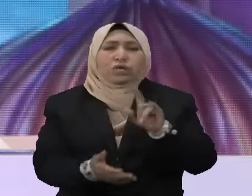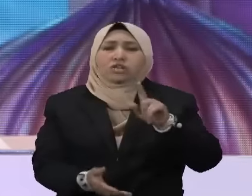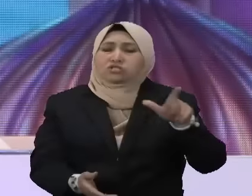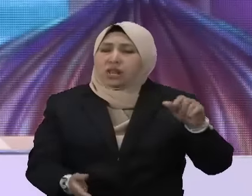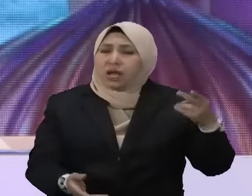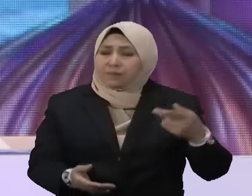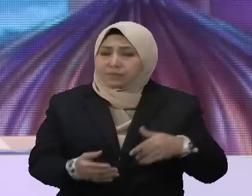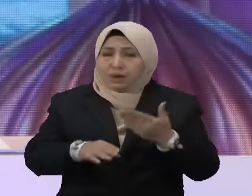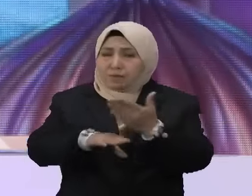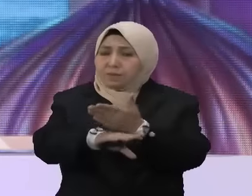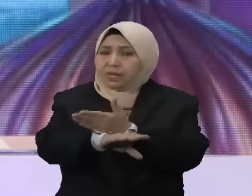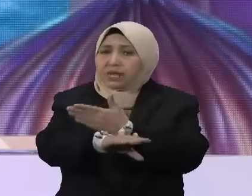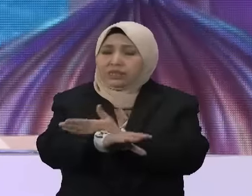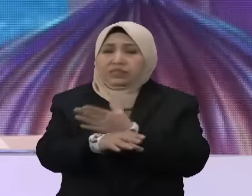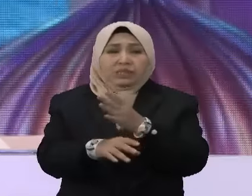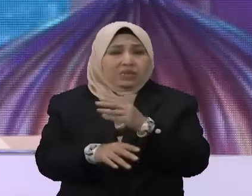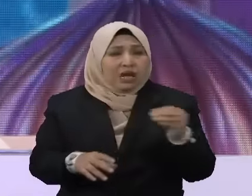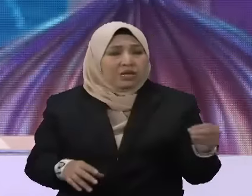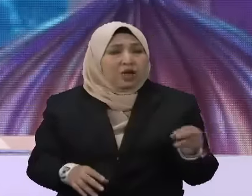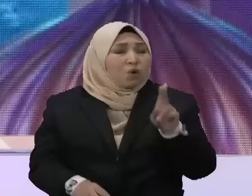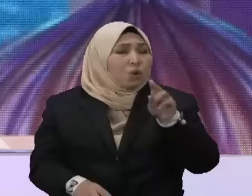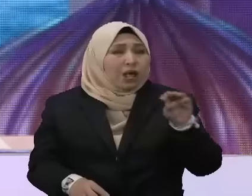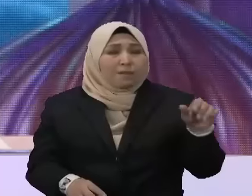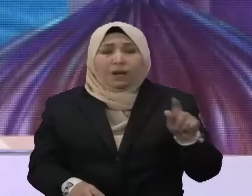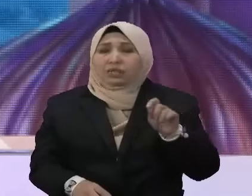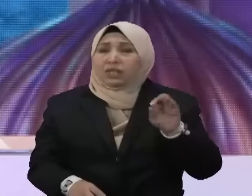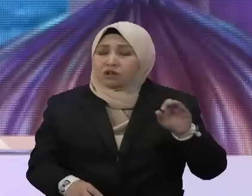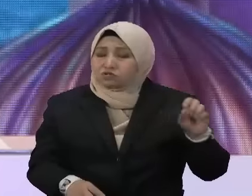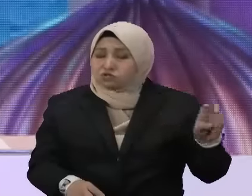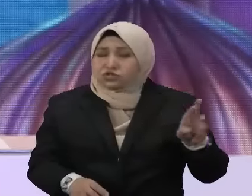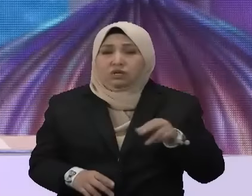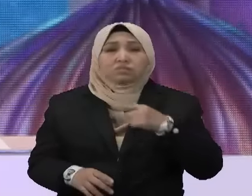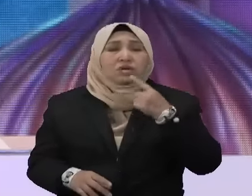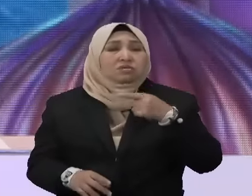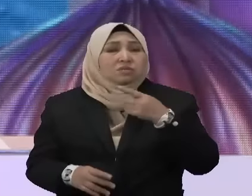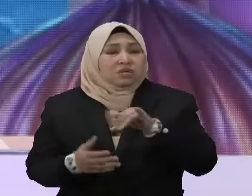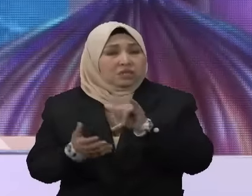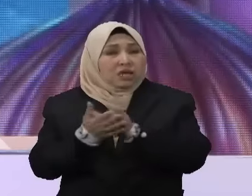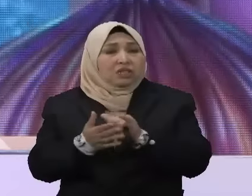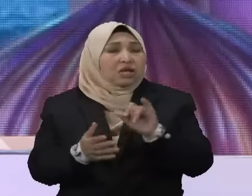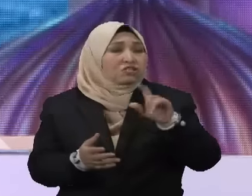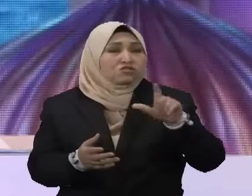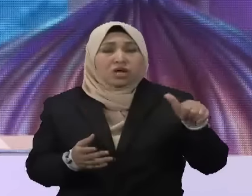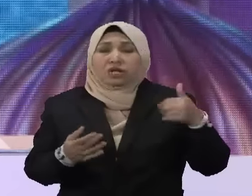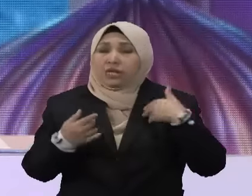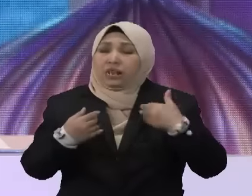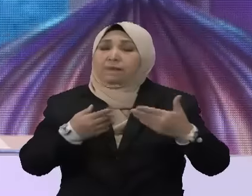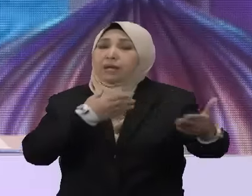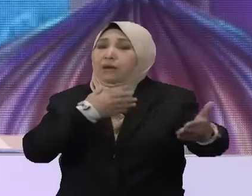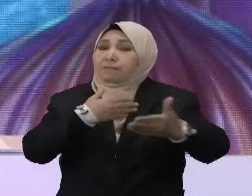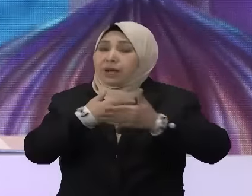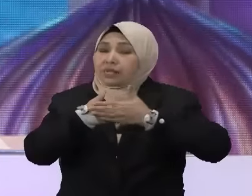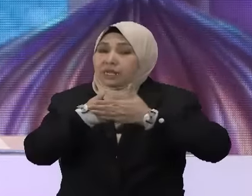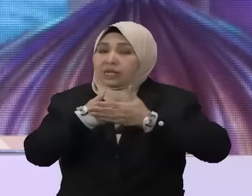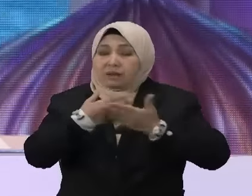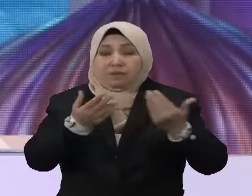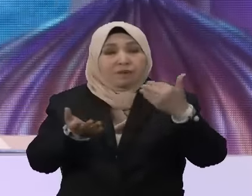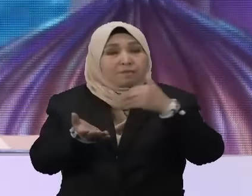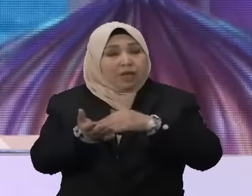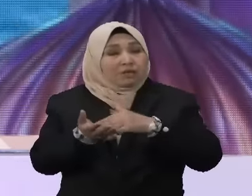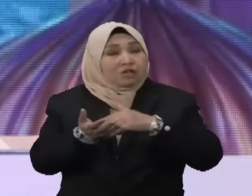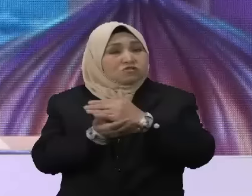memperbaiki. Manakala ulama tafsir yang lain seperti Ibn Badi sebagai contohnya, dia kata islah ni adalah mengembalikan semula sesuatu itu